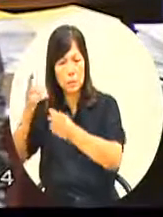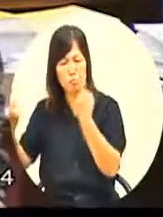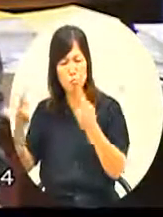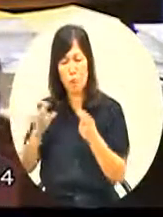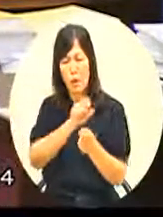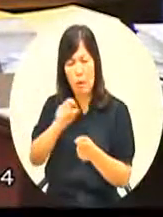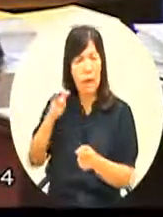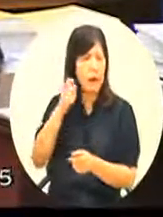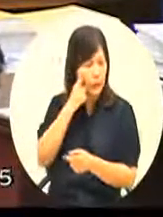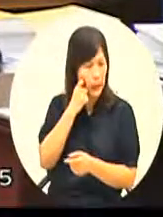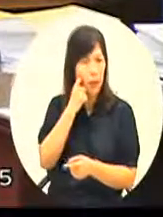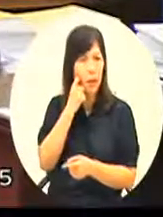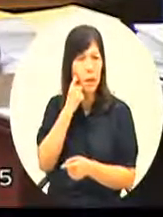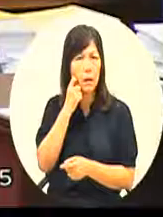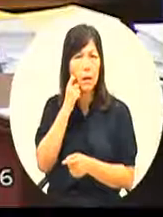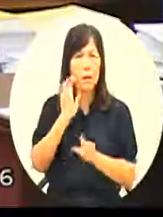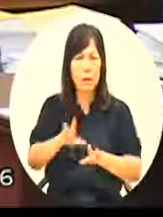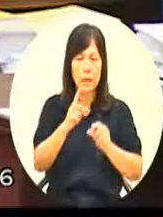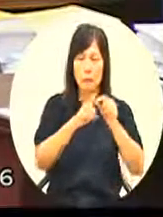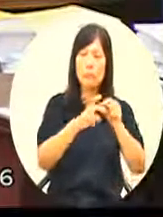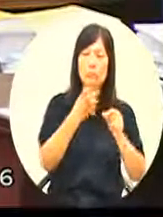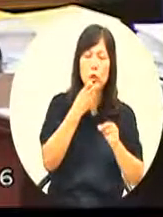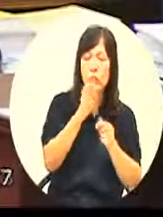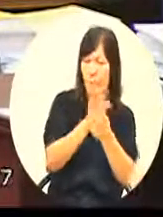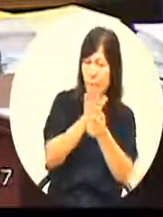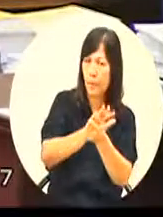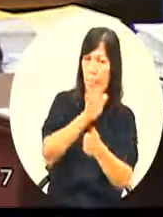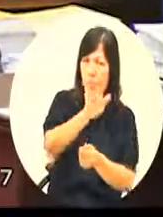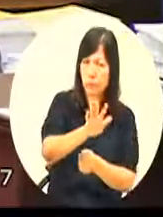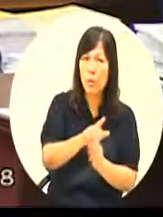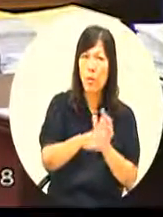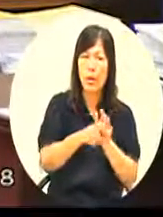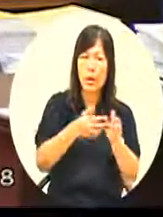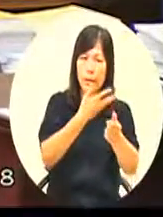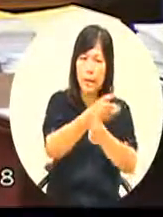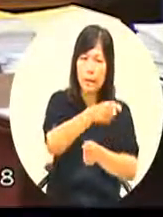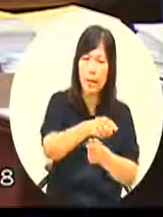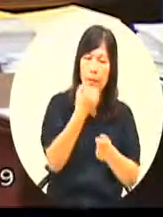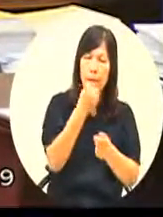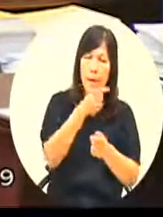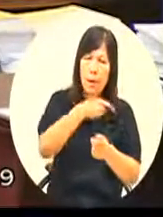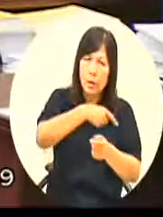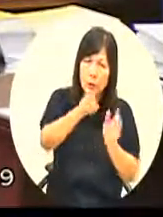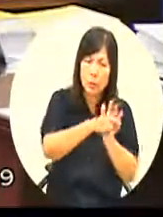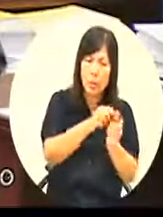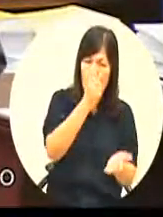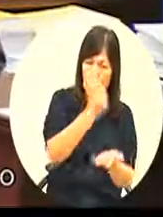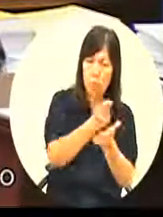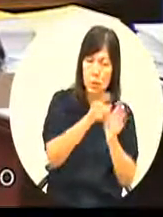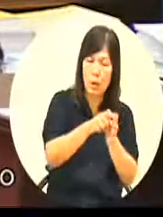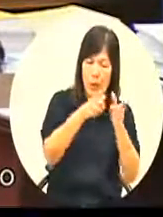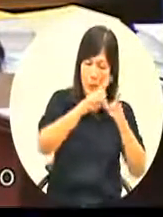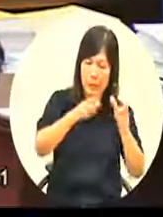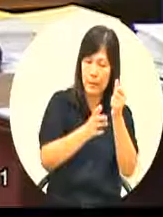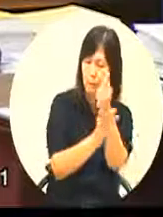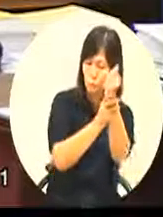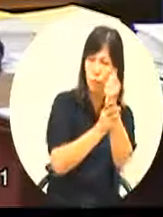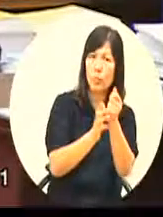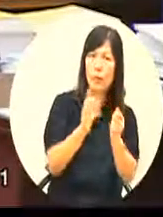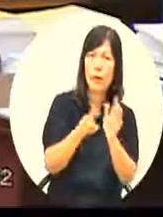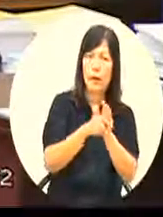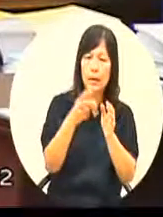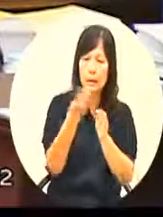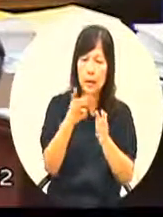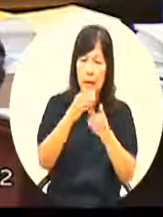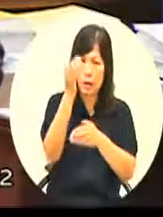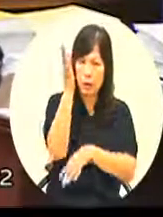怎么样让他们可以，既然中央有这笔资源可以帮助他们，让他们可以得以的去获得更大的支持？那这两个政策其实